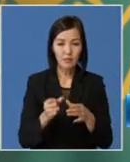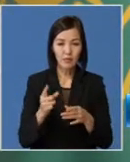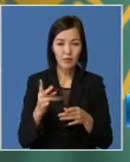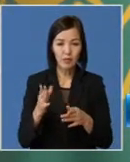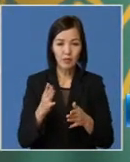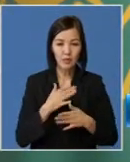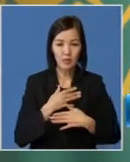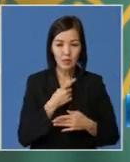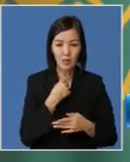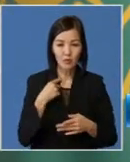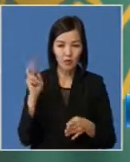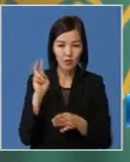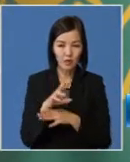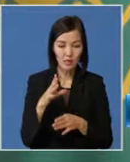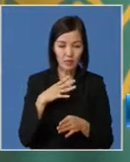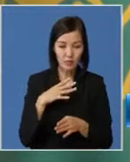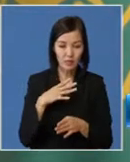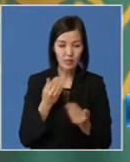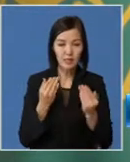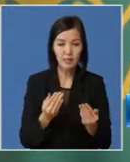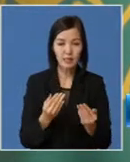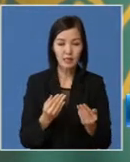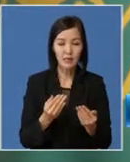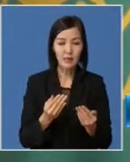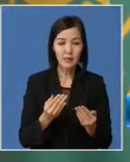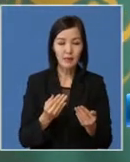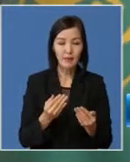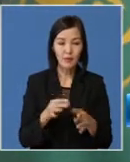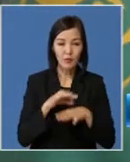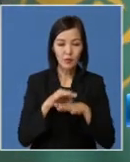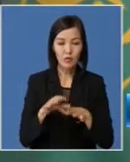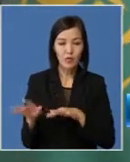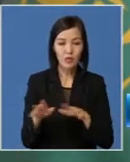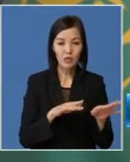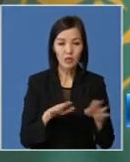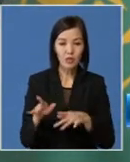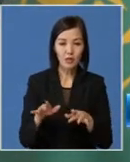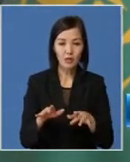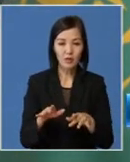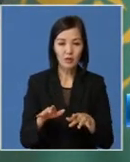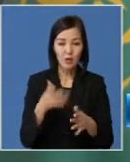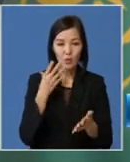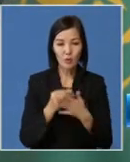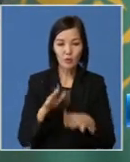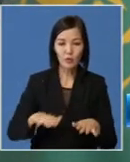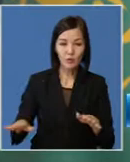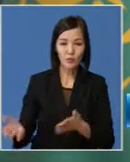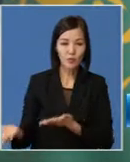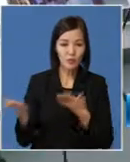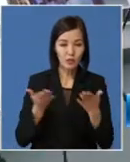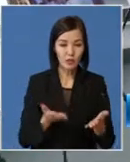рет барған Талдықорғанға. Енді қазіргі өтіп атқан шара біз өзіміздің өңірімізге шақырып